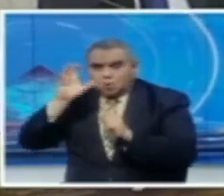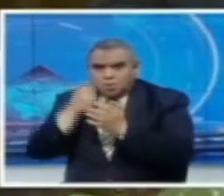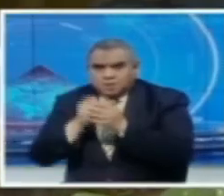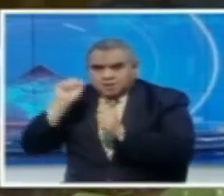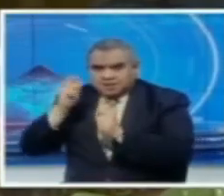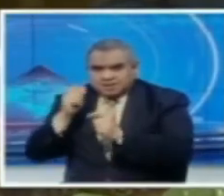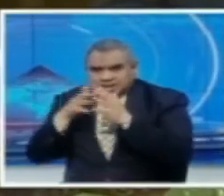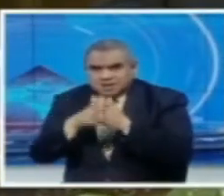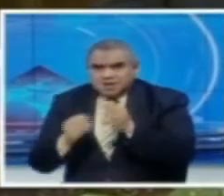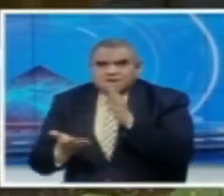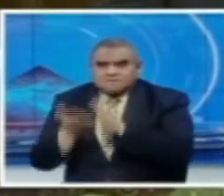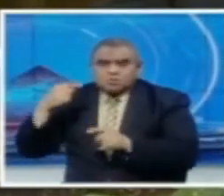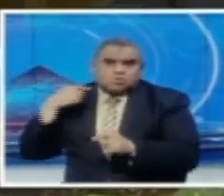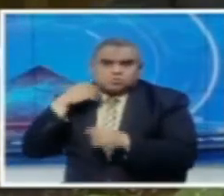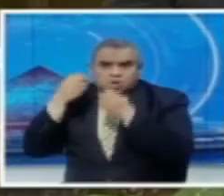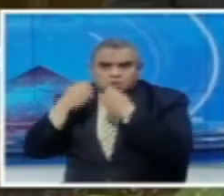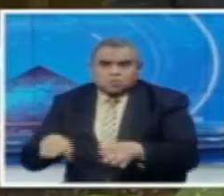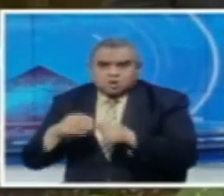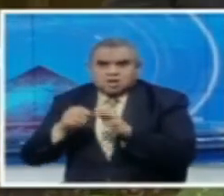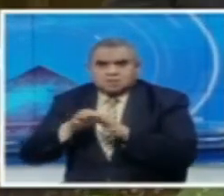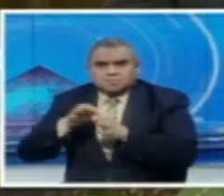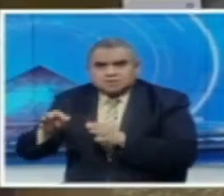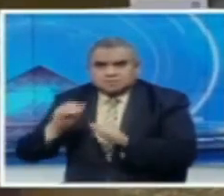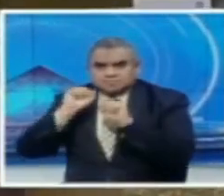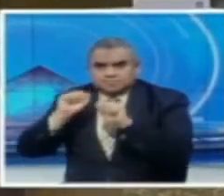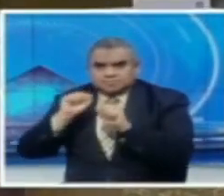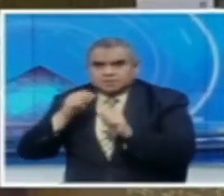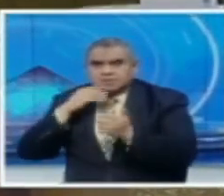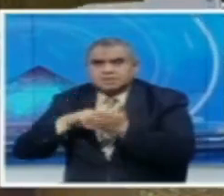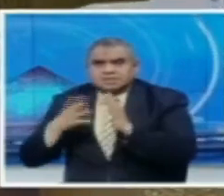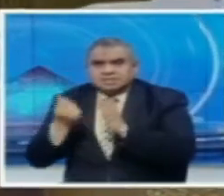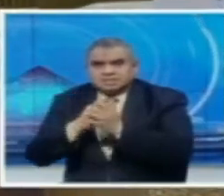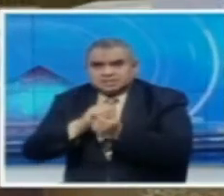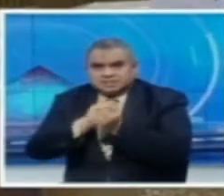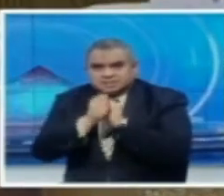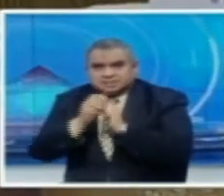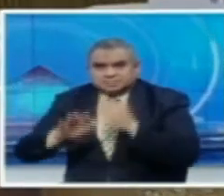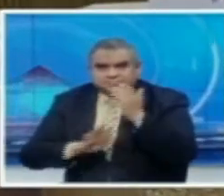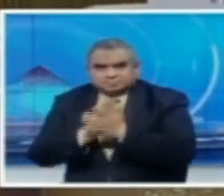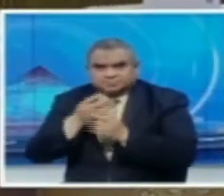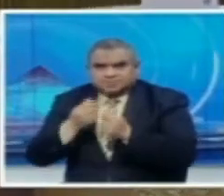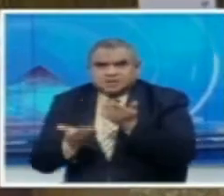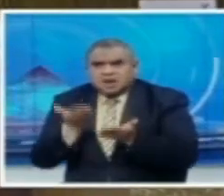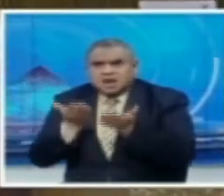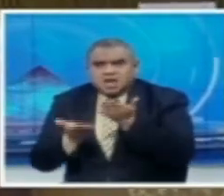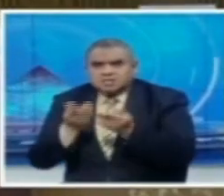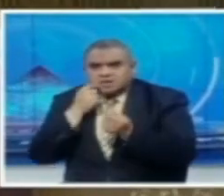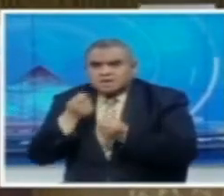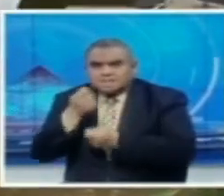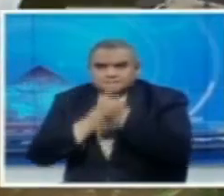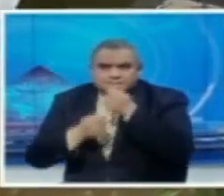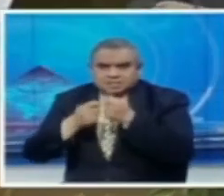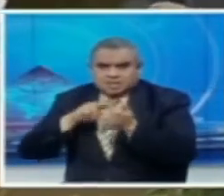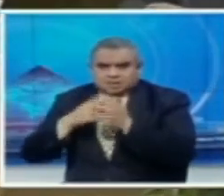بالعملة الأجنبية سواء قصيرة الأجل أو طويلة الأجل نتيجة لإعادة ترجمة هذه الأرصدة